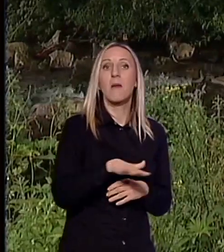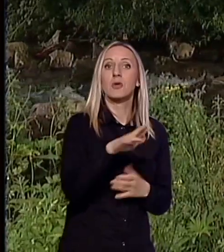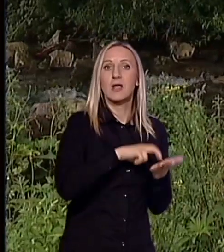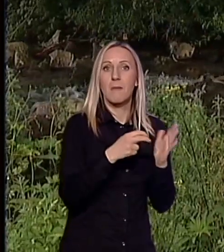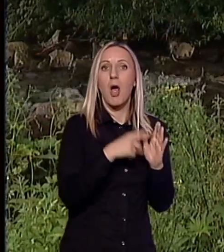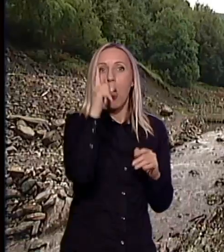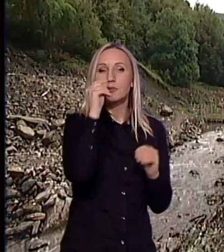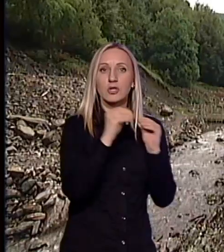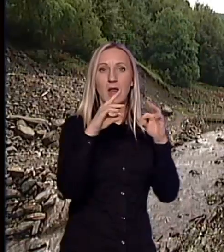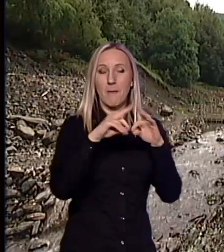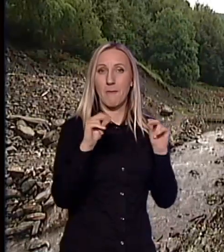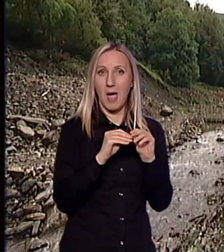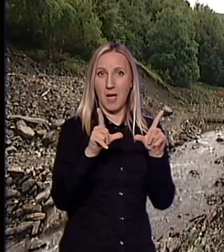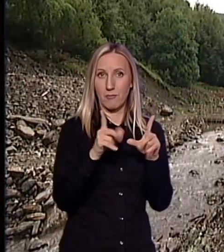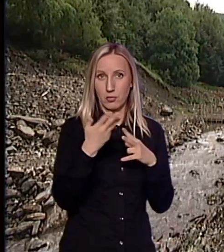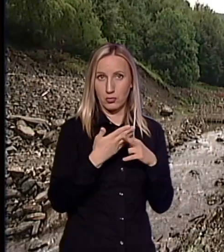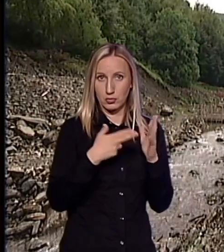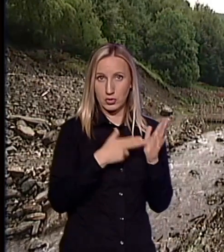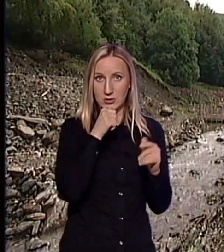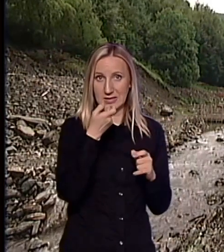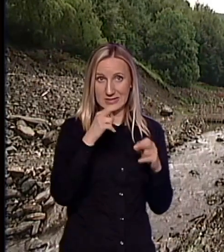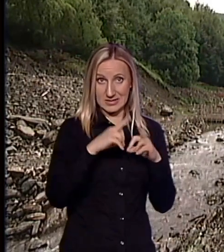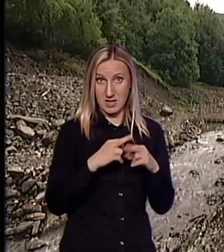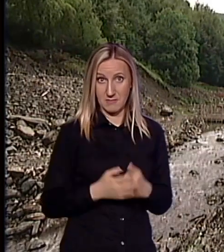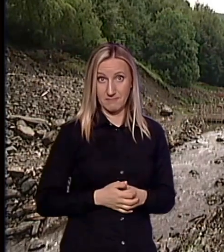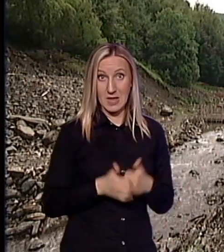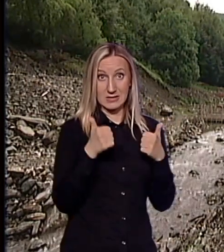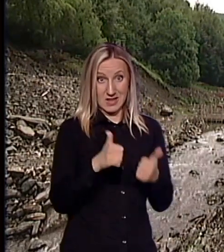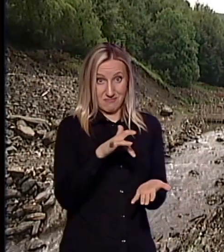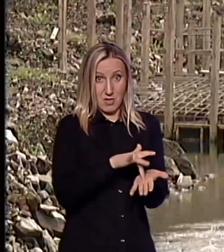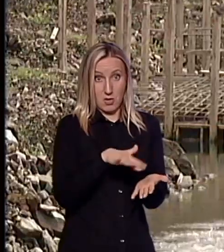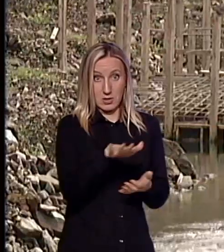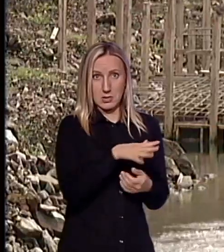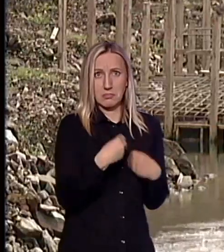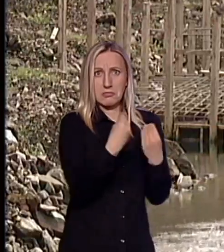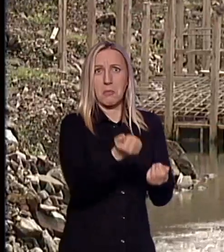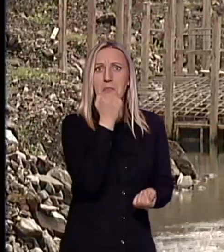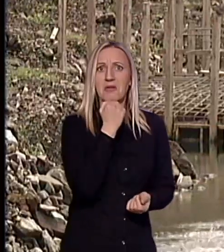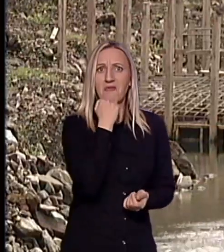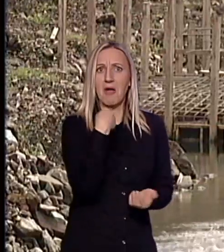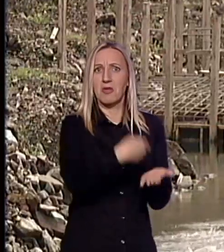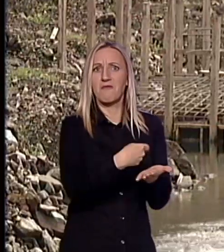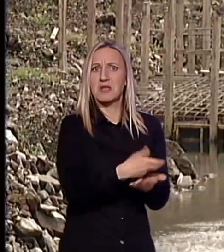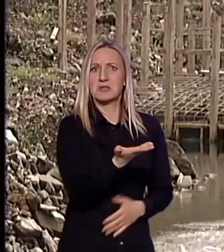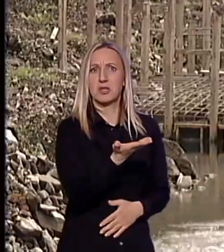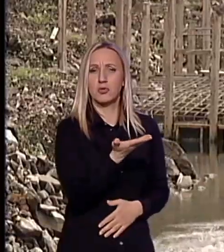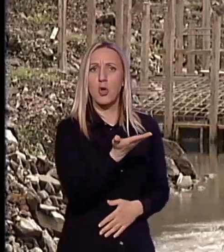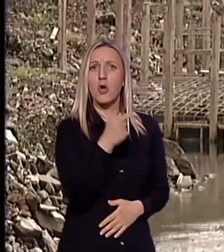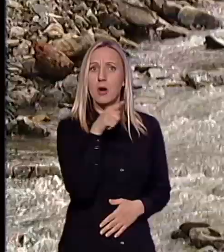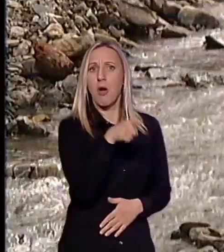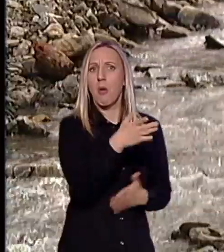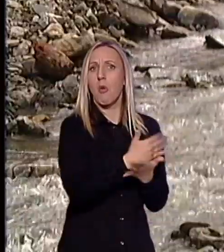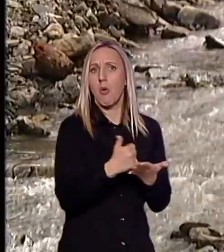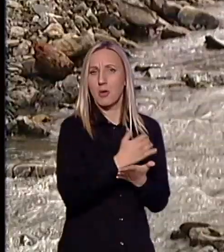Babušnicu. I dato je ova trenutna lokacija je privatnom investitoru data na